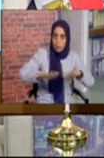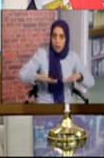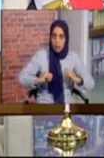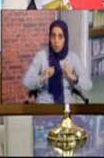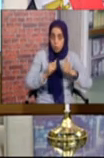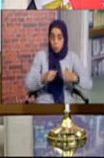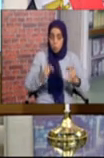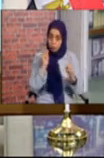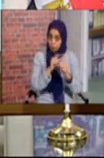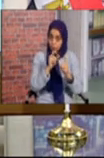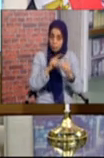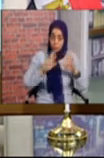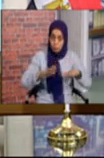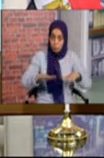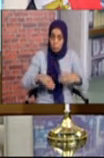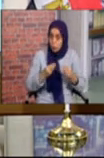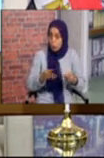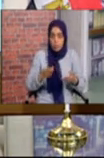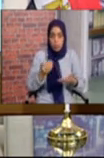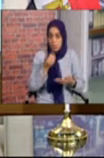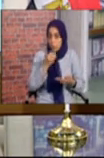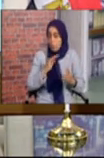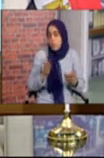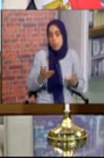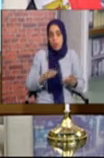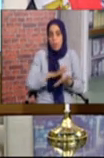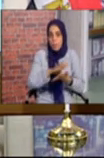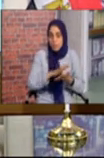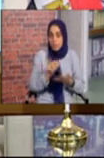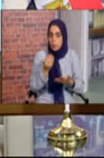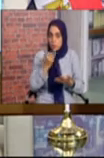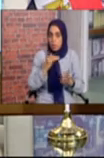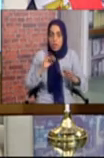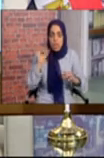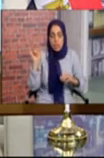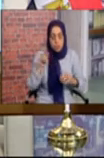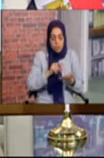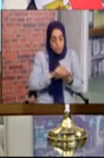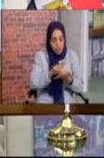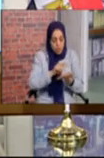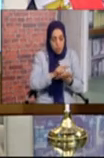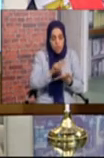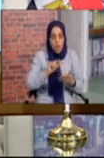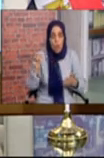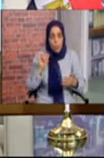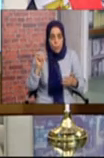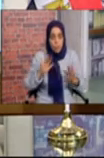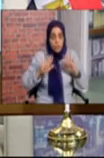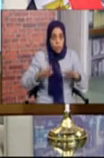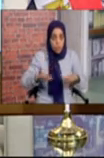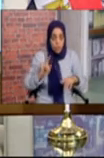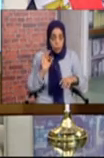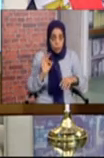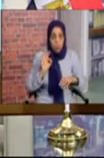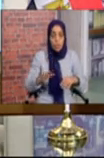الوصول لهدف معين وبدون خسائر بين الطرفين، فدي رسالة مهمة جدا سيادة الرئيس بيبعتها، ودي حكمته اللي